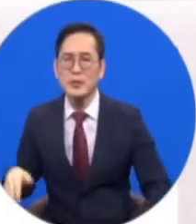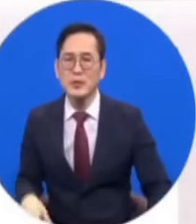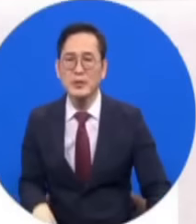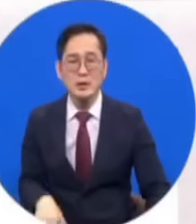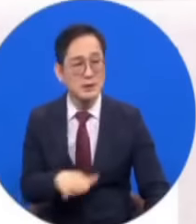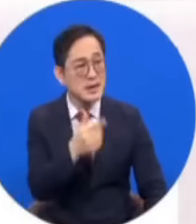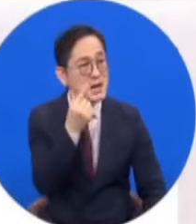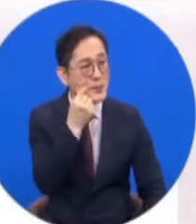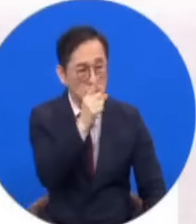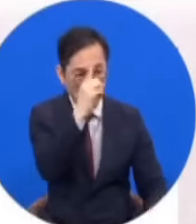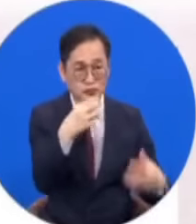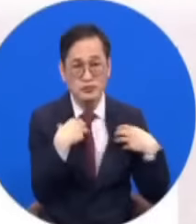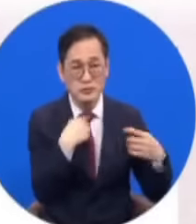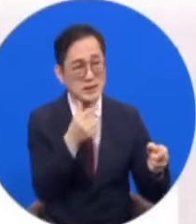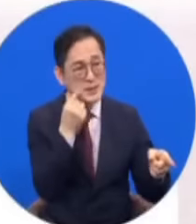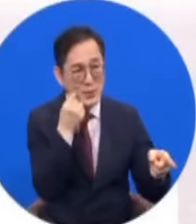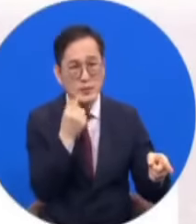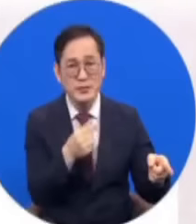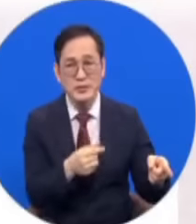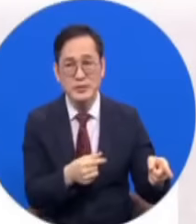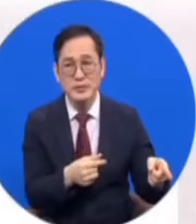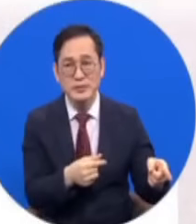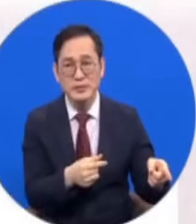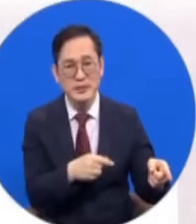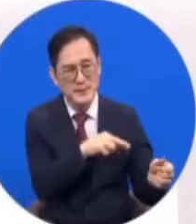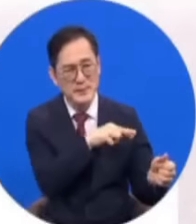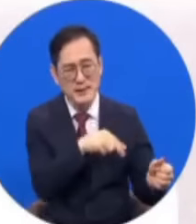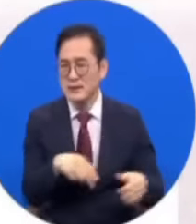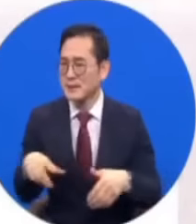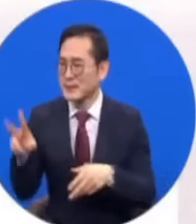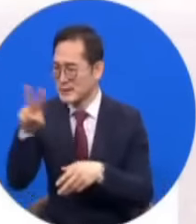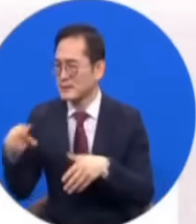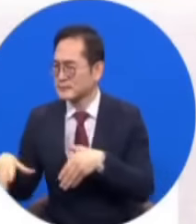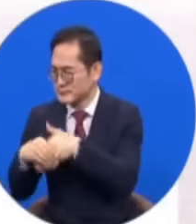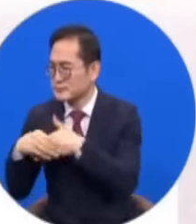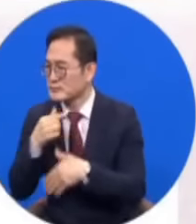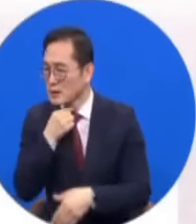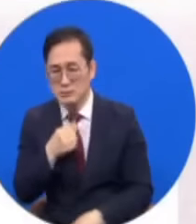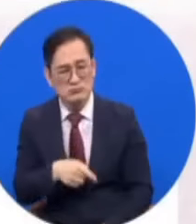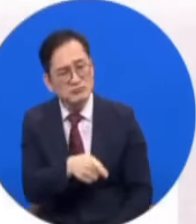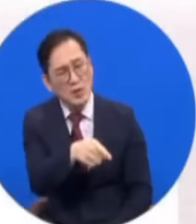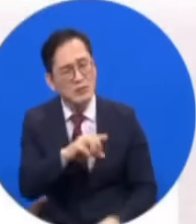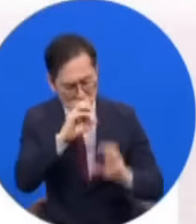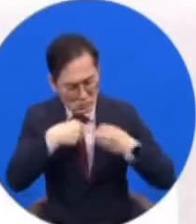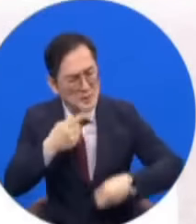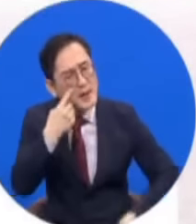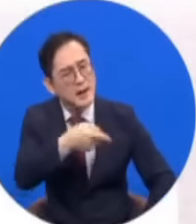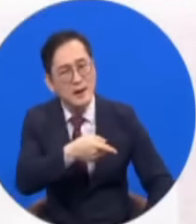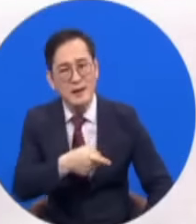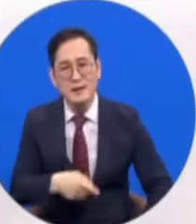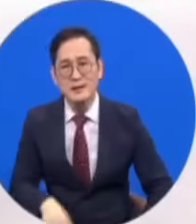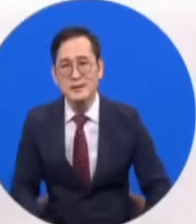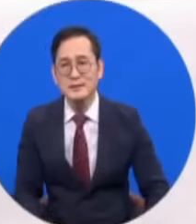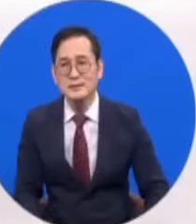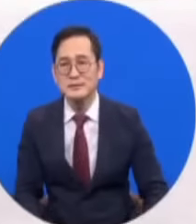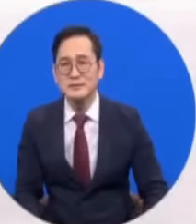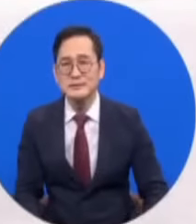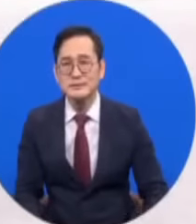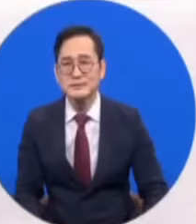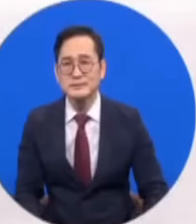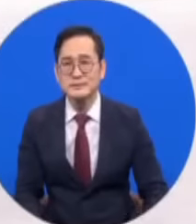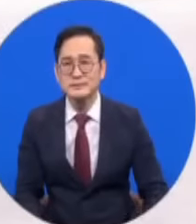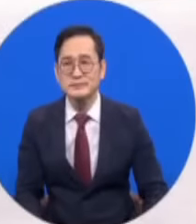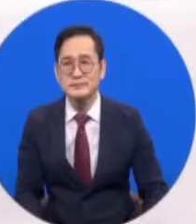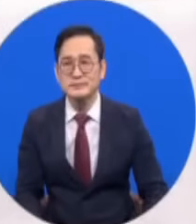정부에 대한 비판을 하면서 베트남과 손잡자 했을 때도 사실은 니네들도 그렇지 않냐 그런 얘기를 했지만